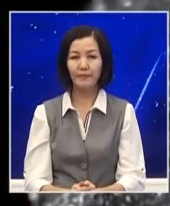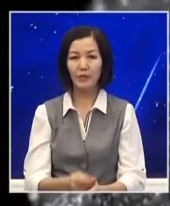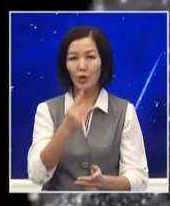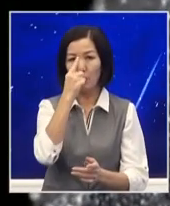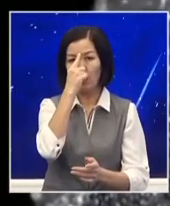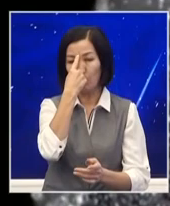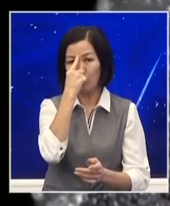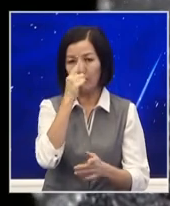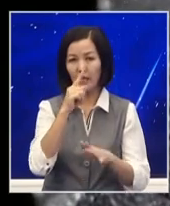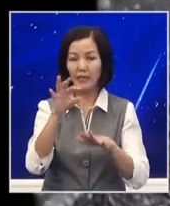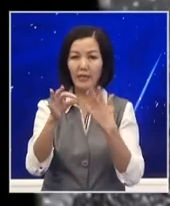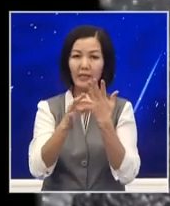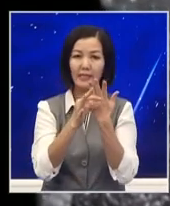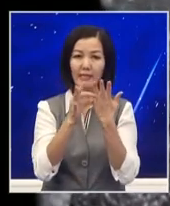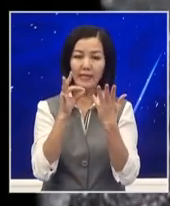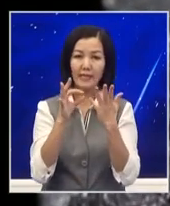Үндістанда жергілікті зергер